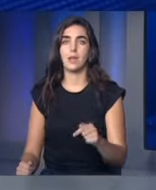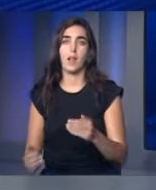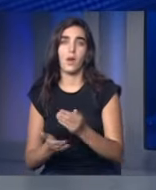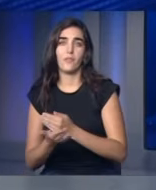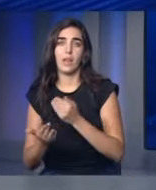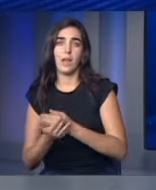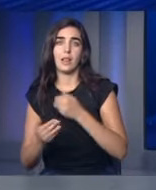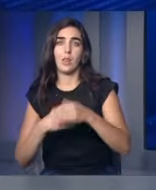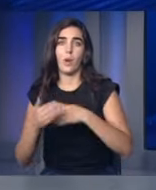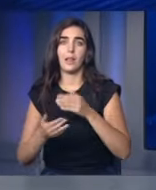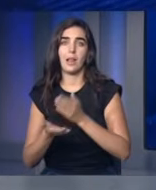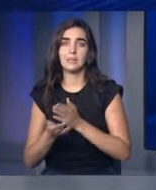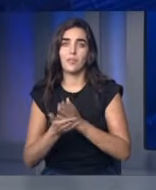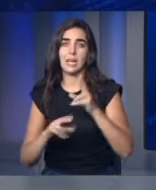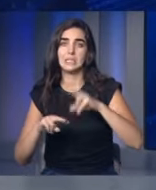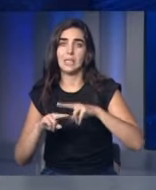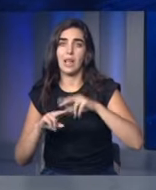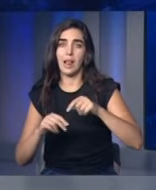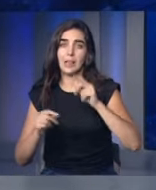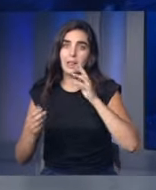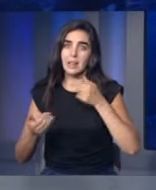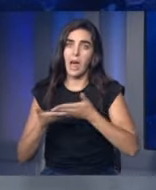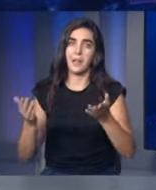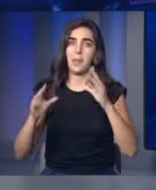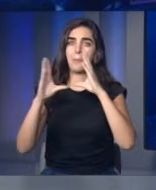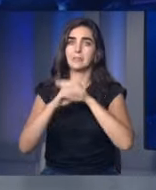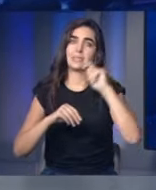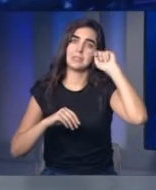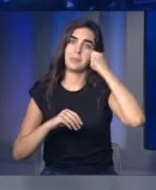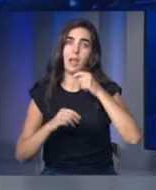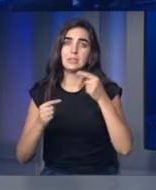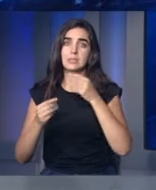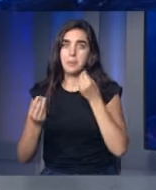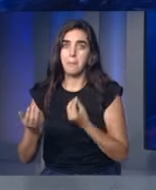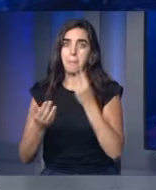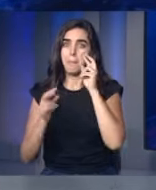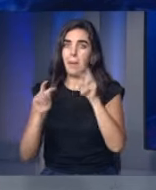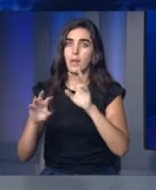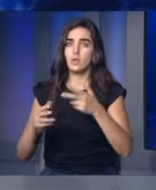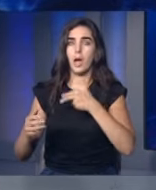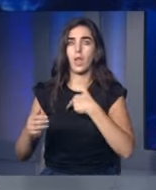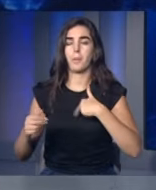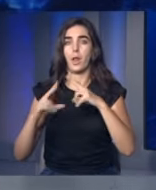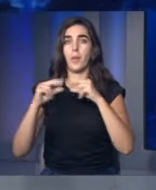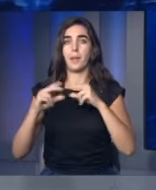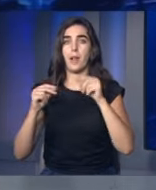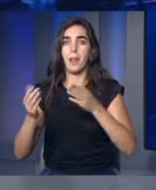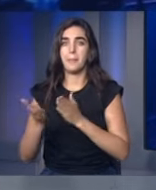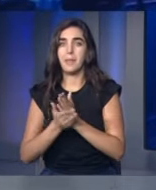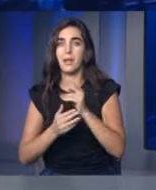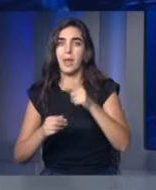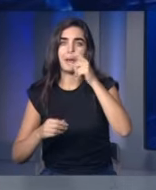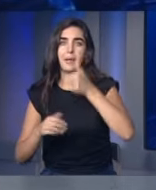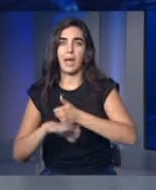وفور حصول هذه التطورات الميدانية والمواقف الإسرائيلية التحريضية مساء السبت، صدر بيان عن الحكومة اللبنانية وبيان عن الرئيس